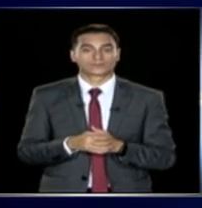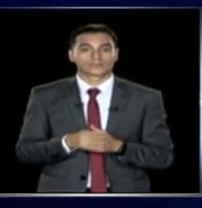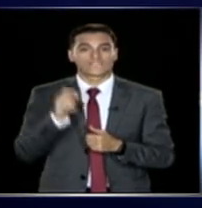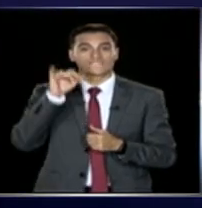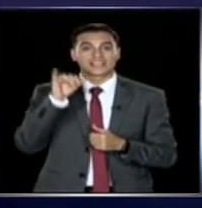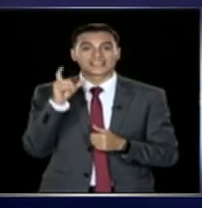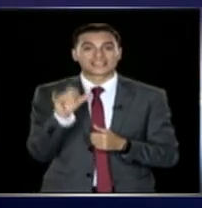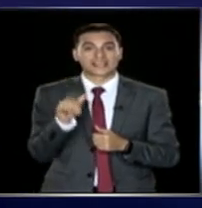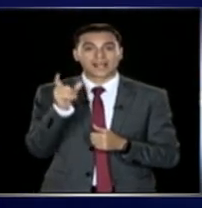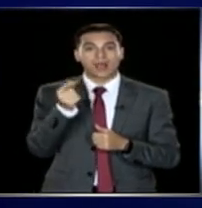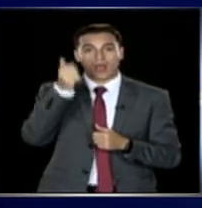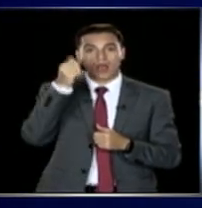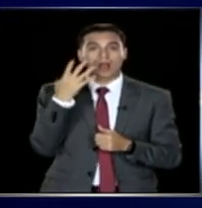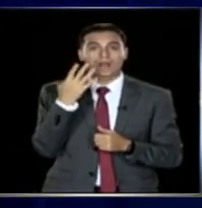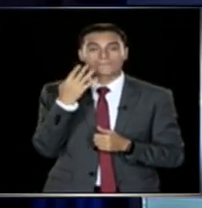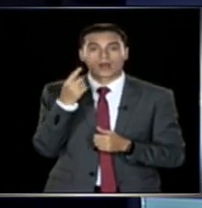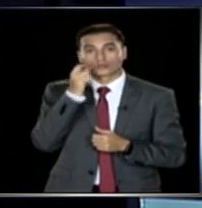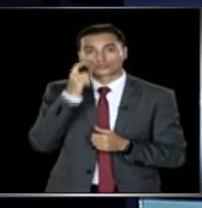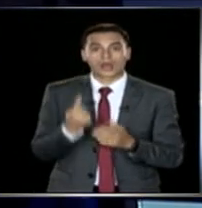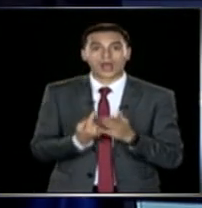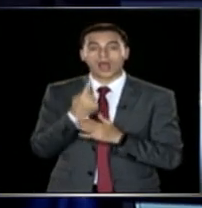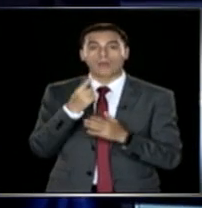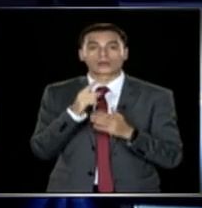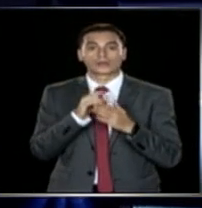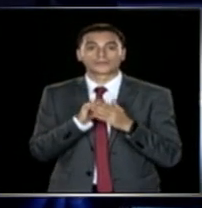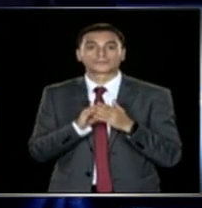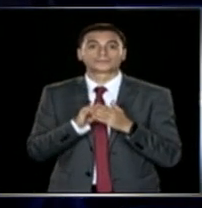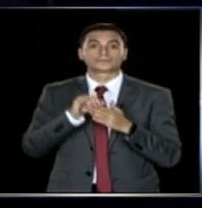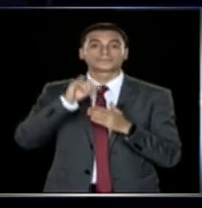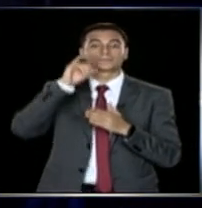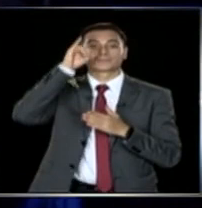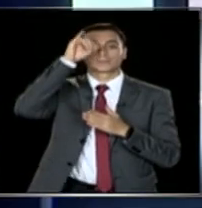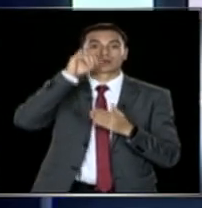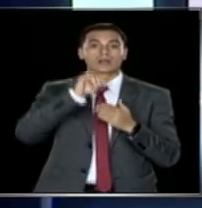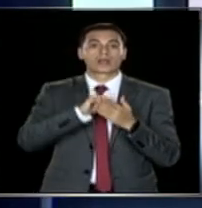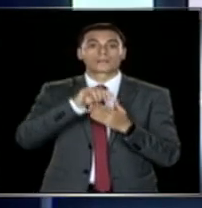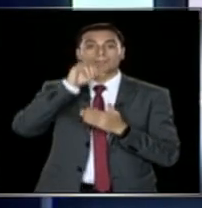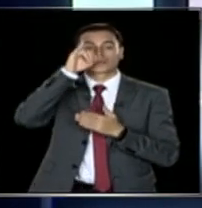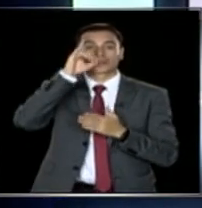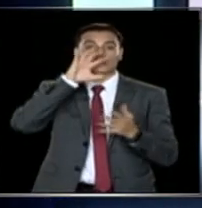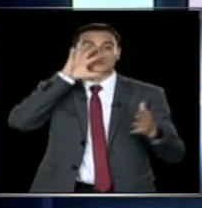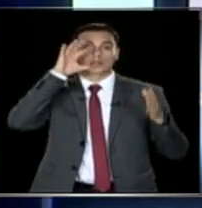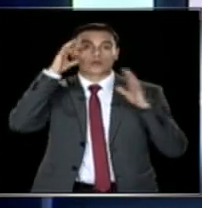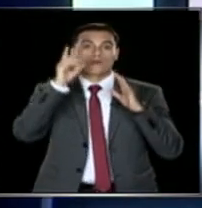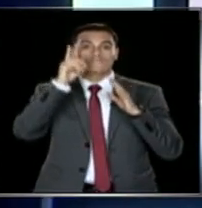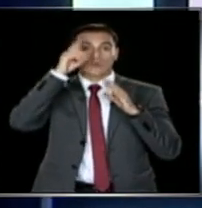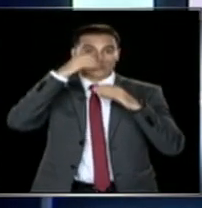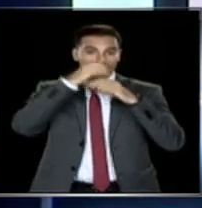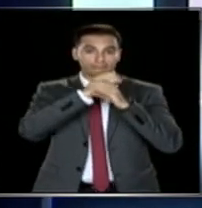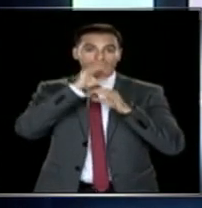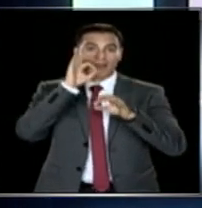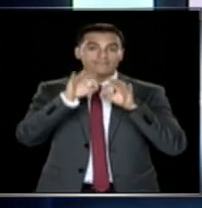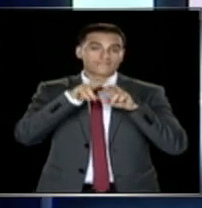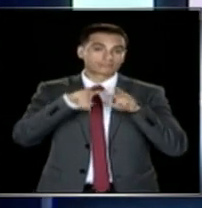فينيرا 4 هو أول مسبار فضائي يصل إلى سطح أحد كواكب المجموعة الشمسية عام